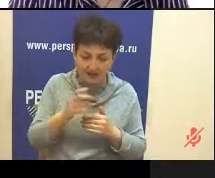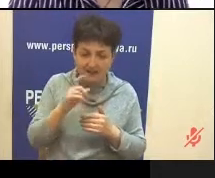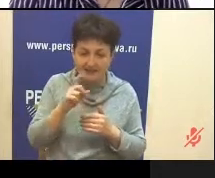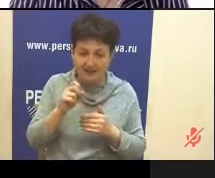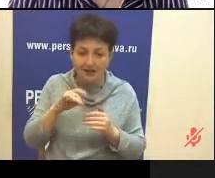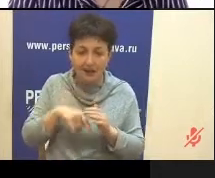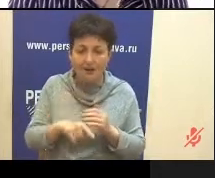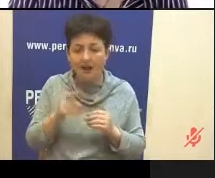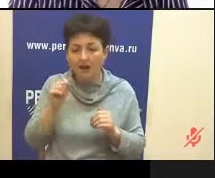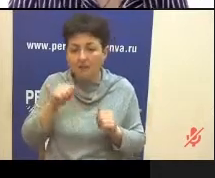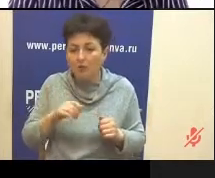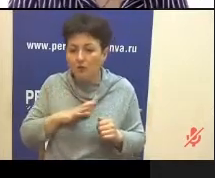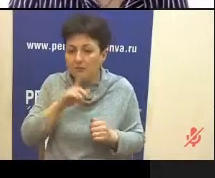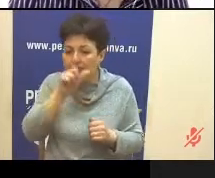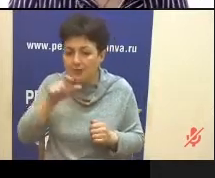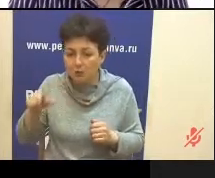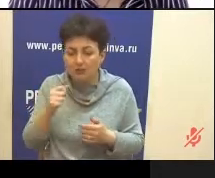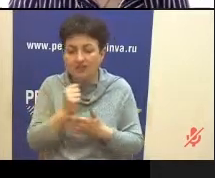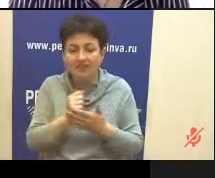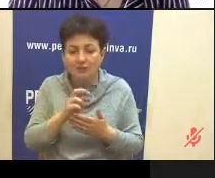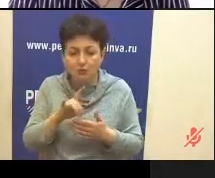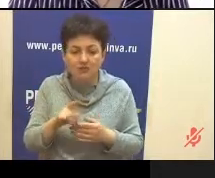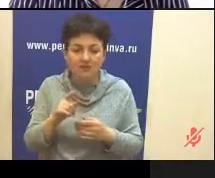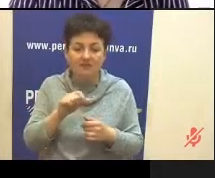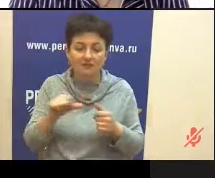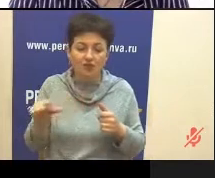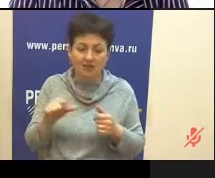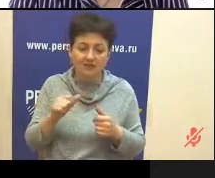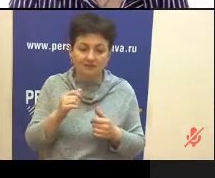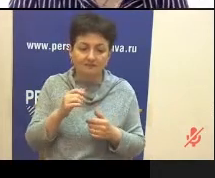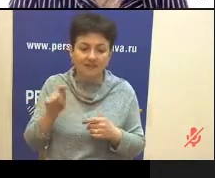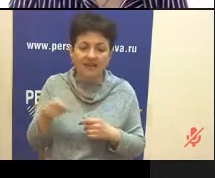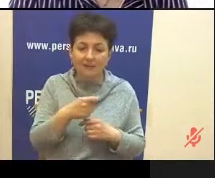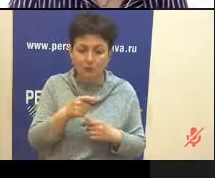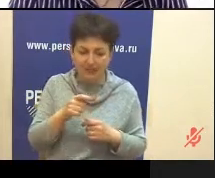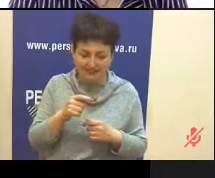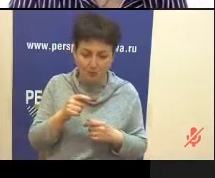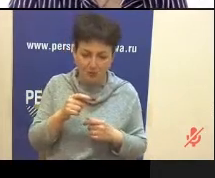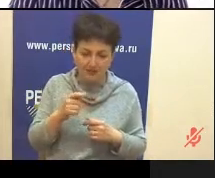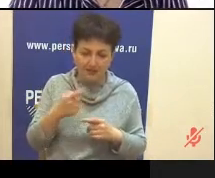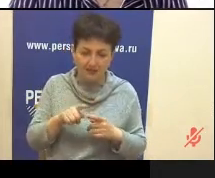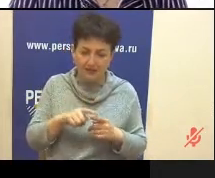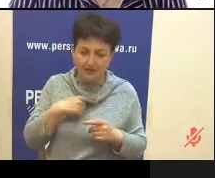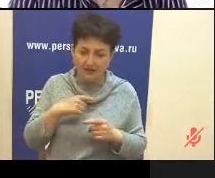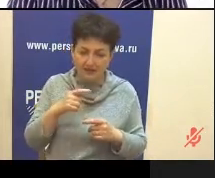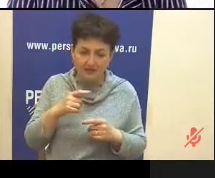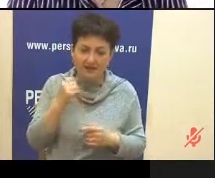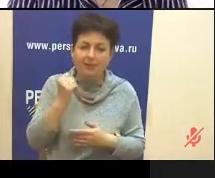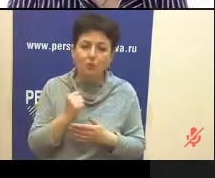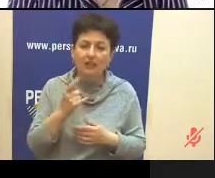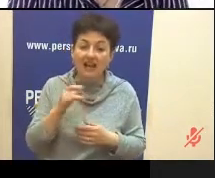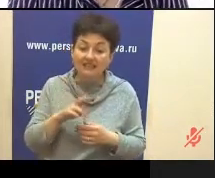могут быть и люди, и ресурсы, в частности, ресурсы репутационные, про которые мы думаем вообще крайне редко.